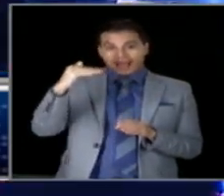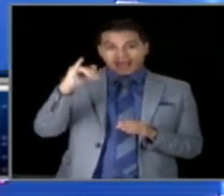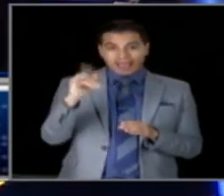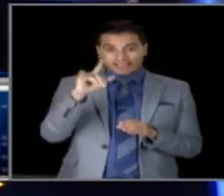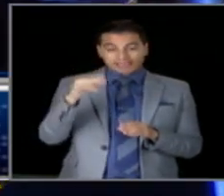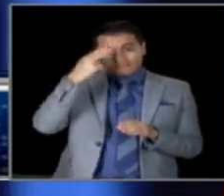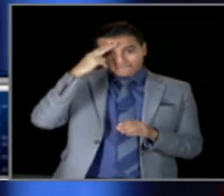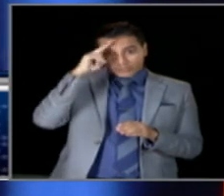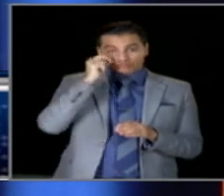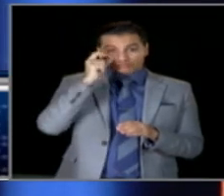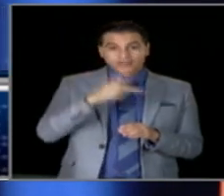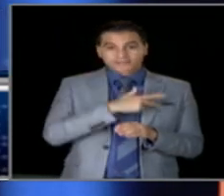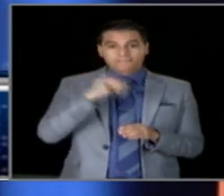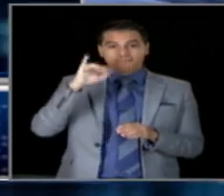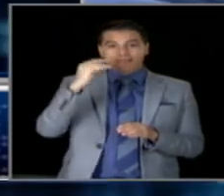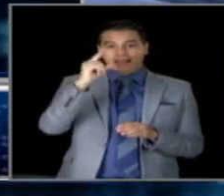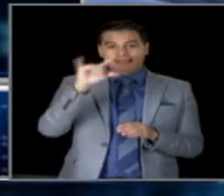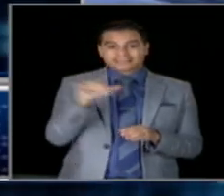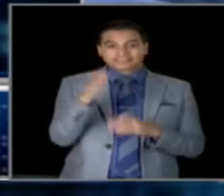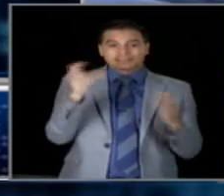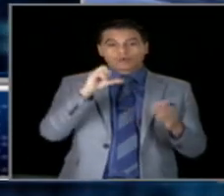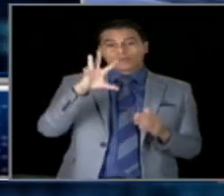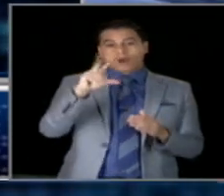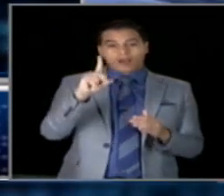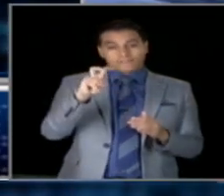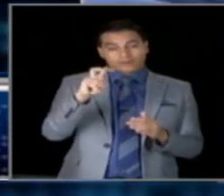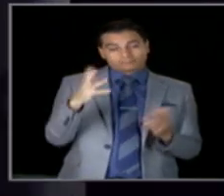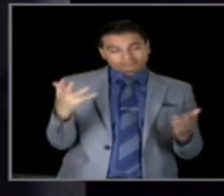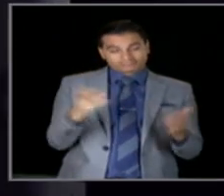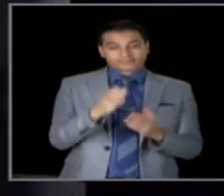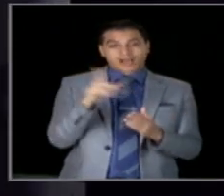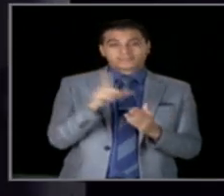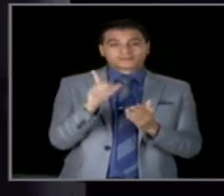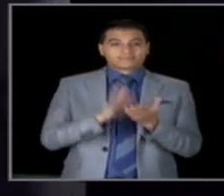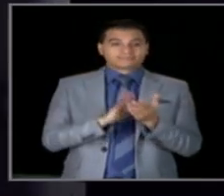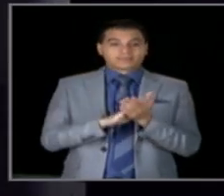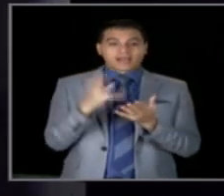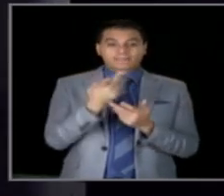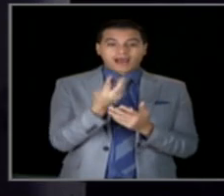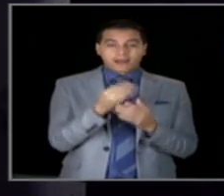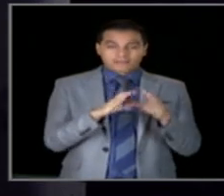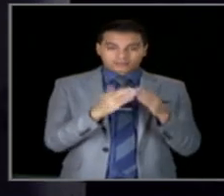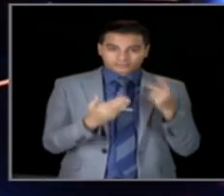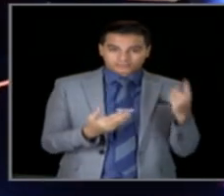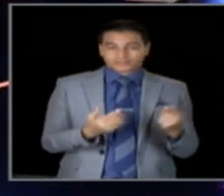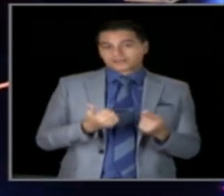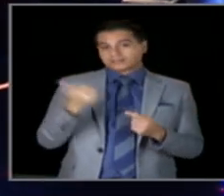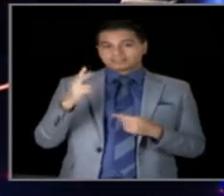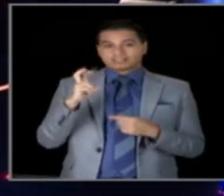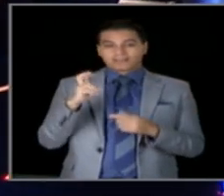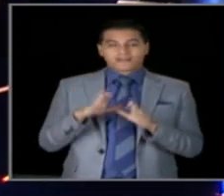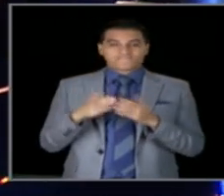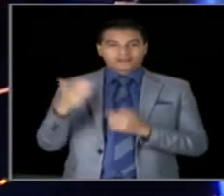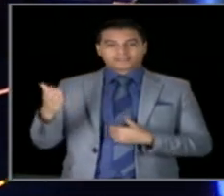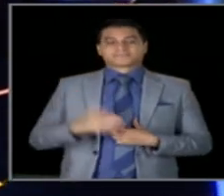مجدي وهبي هي الإجابة الصحيحة. 10 نقط مهمين لوسط البلد 40، وسط البلد